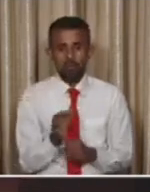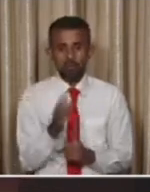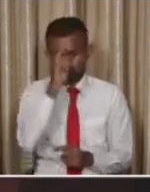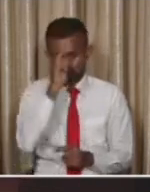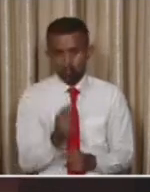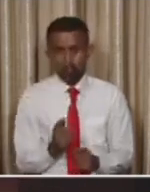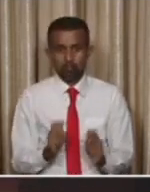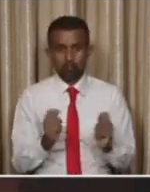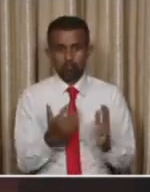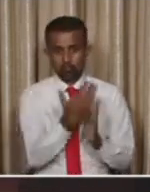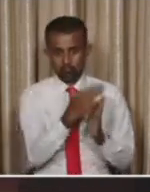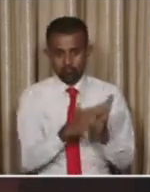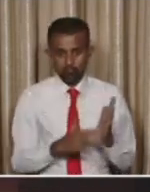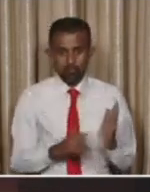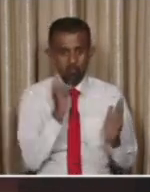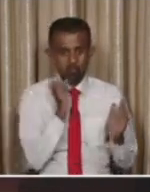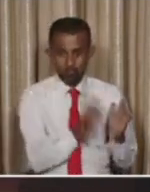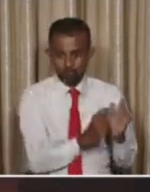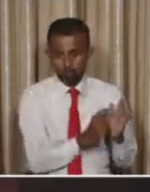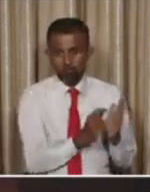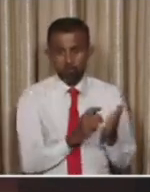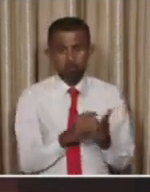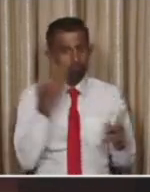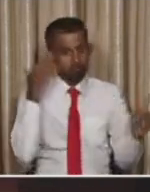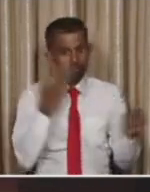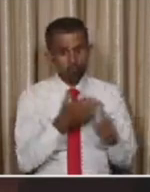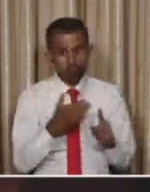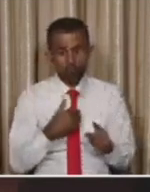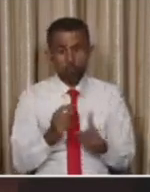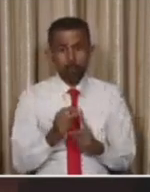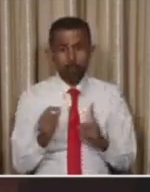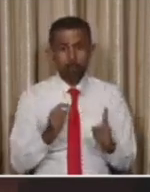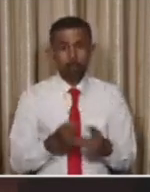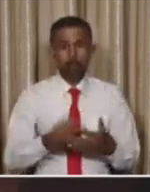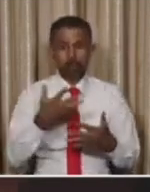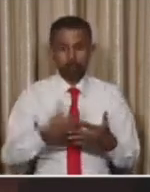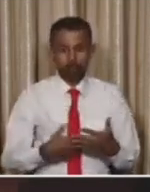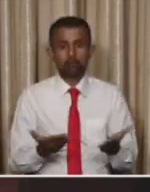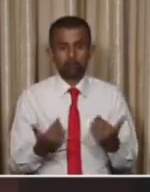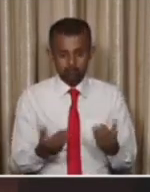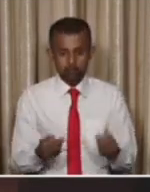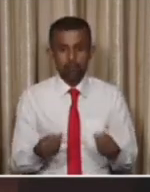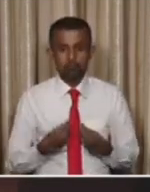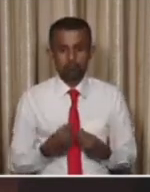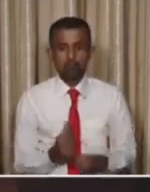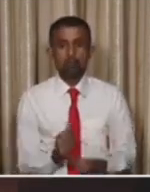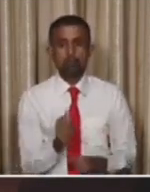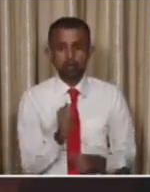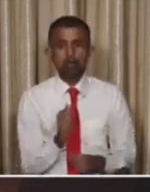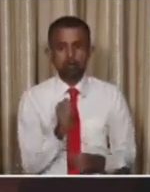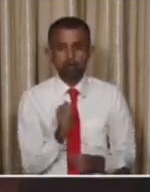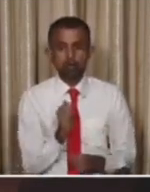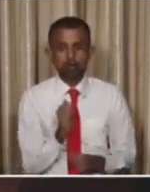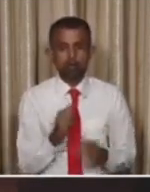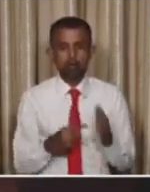ඉදිරිපත් කරපු කරුණු කාරණා දිහා බලලා මේවා පිළිබඳව අපිට පාර්ලිමේන්තුවට වාර්තාවක් ඉදිරිපත් කරන්න. ඇයි